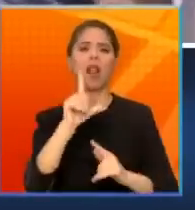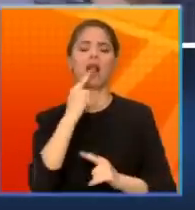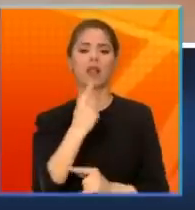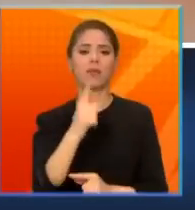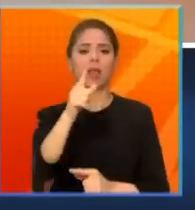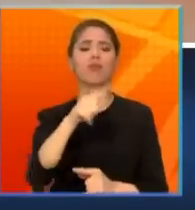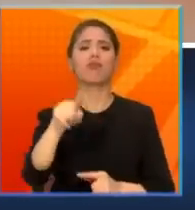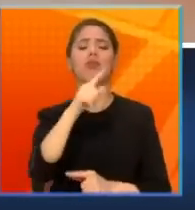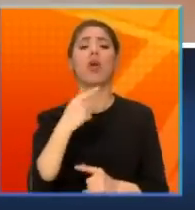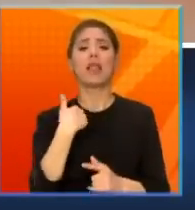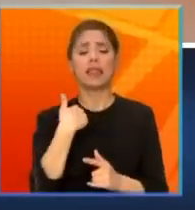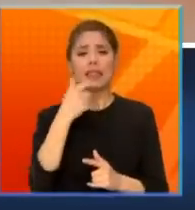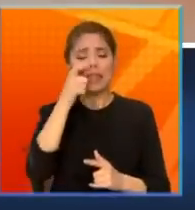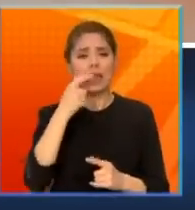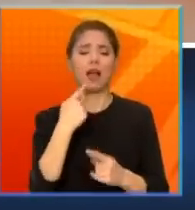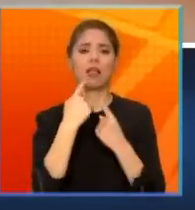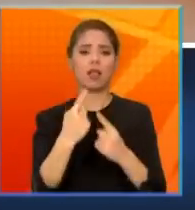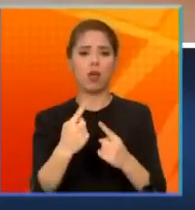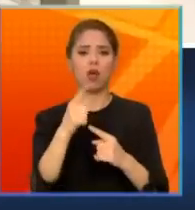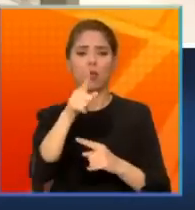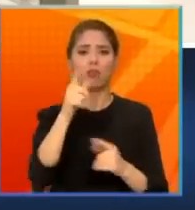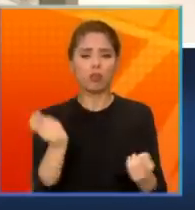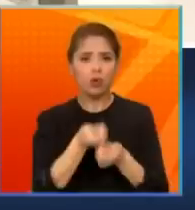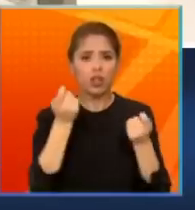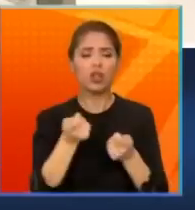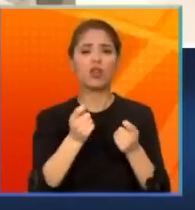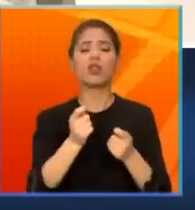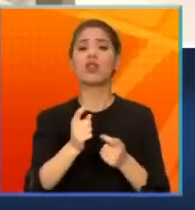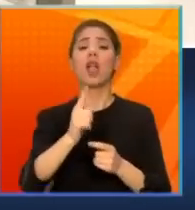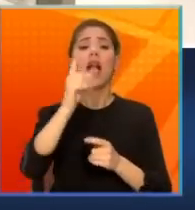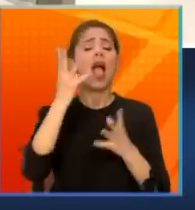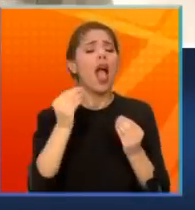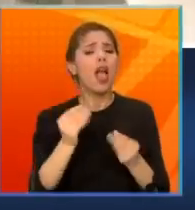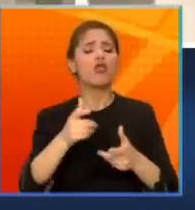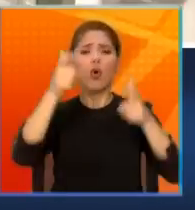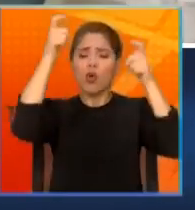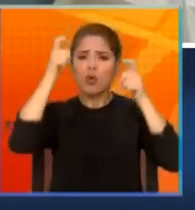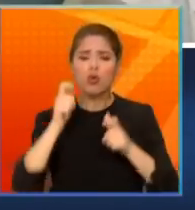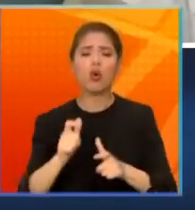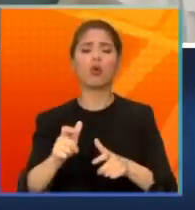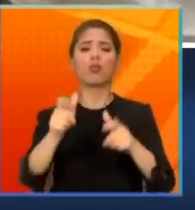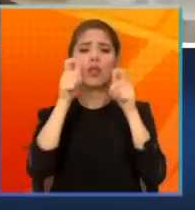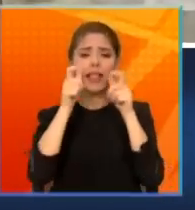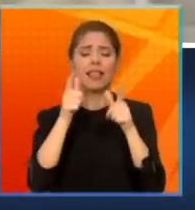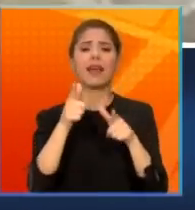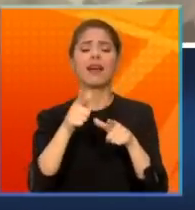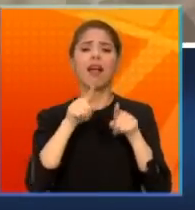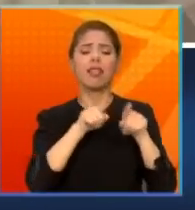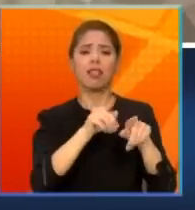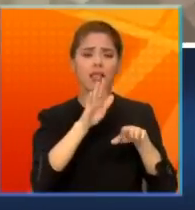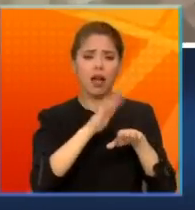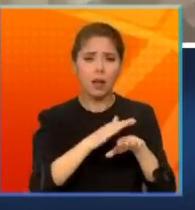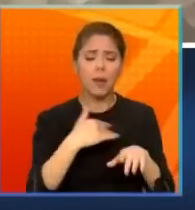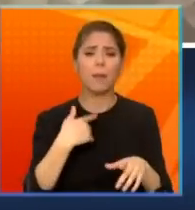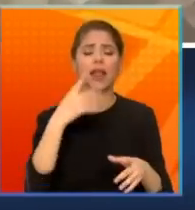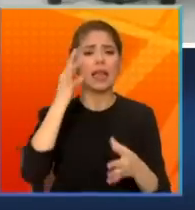anda bu işin en çok sorumlusu ve dikkatle bu işi takip edenleri